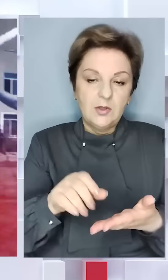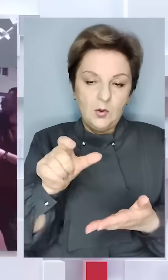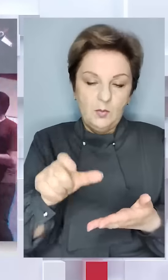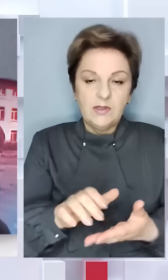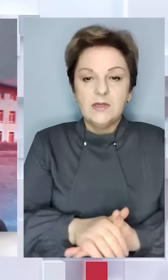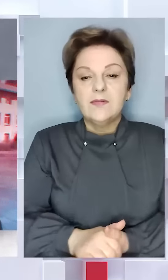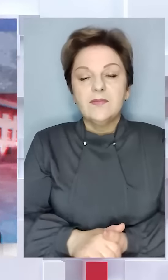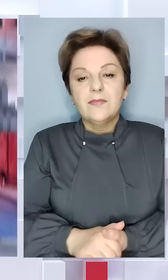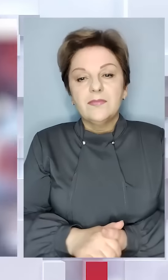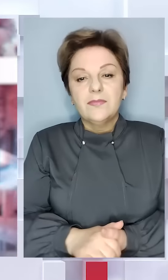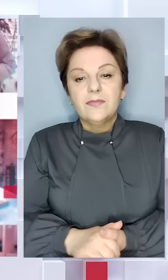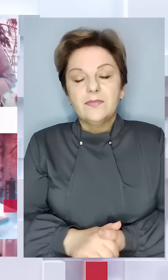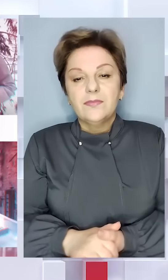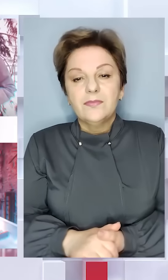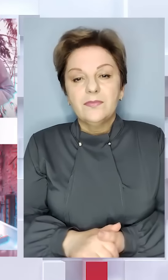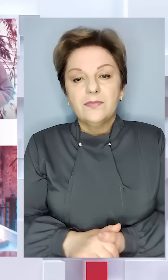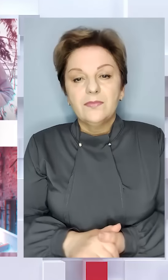передової.